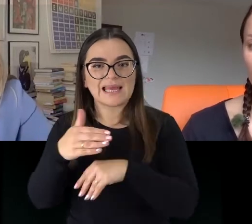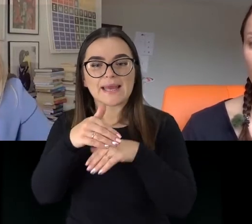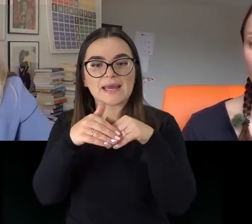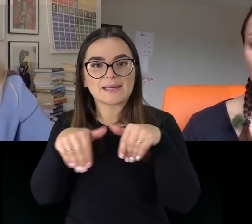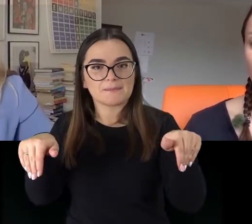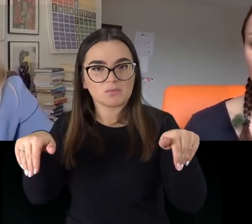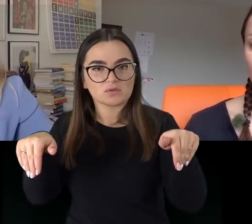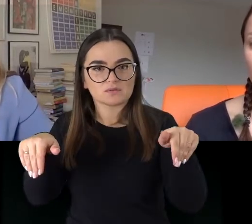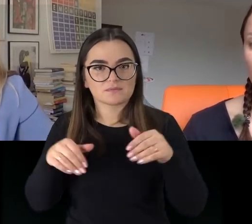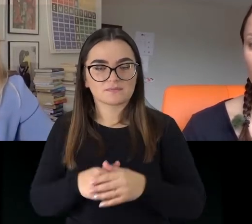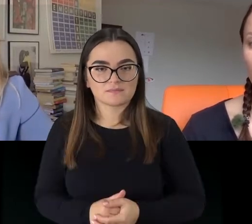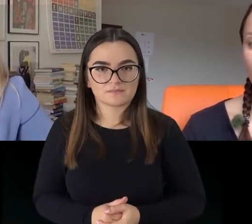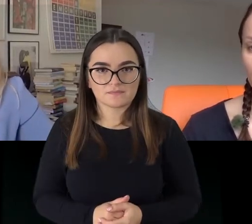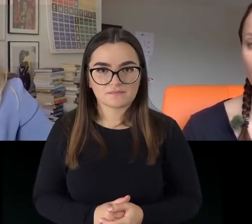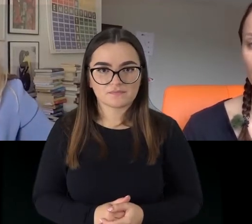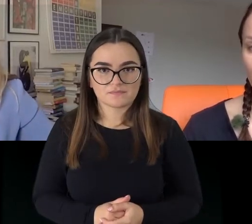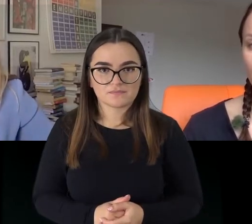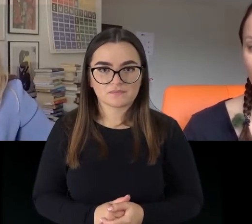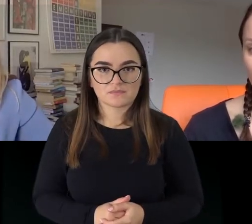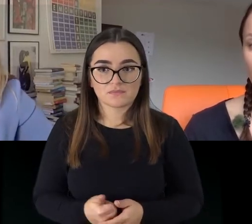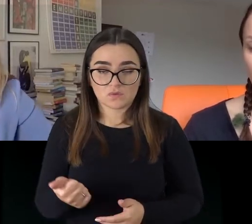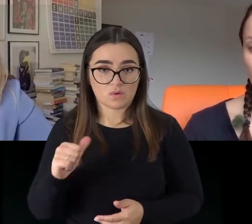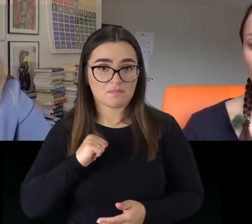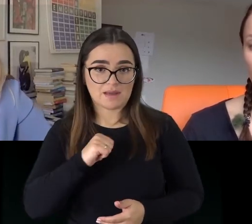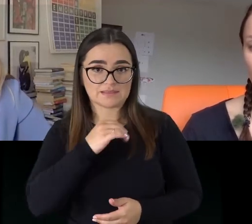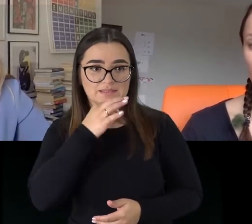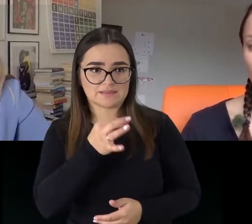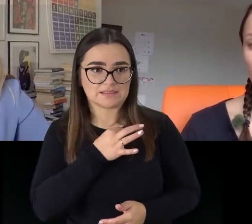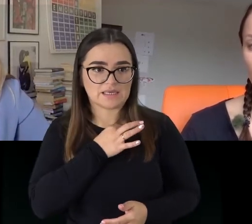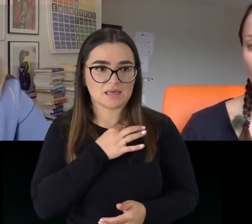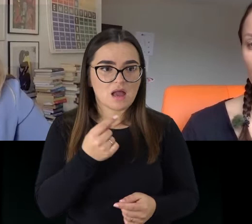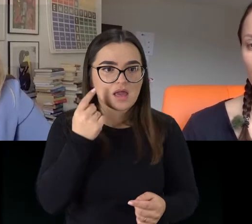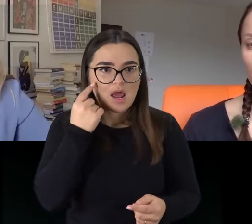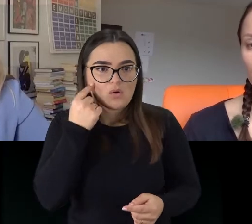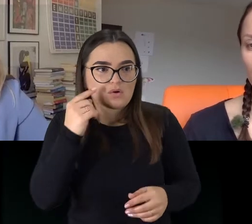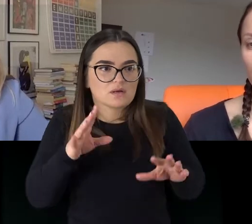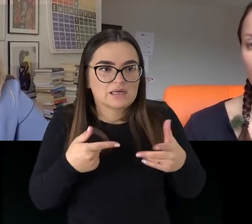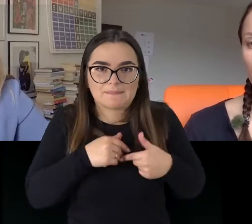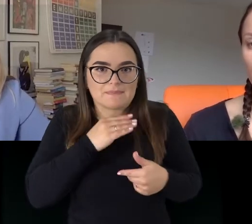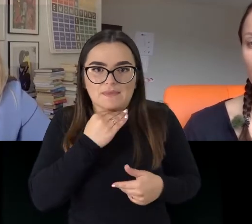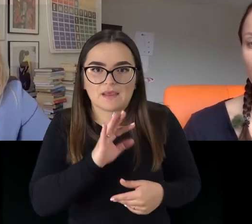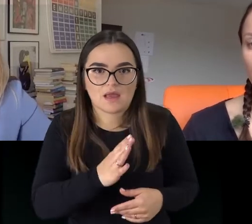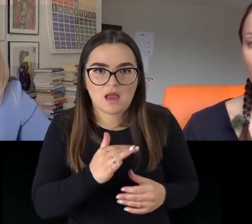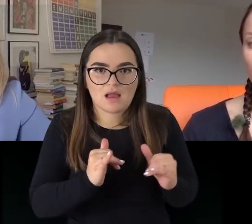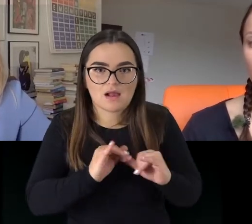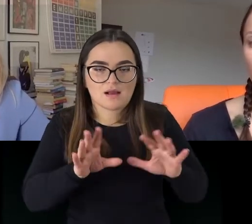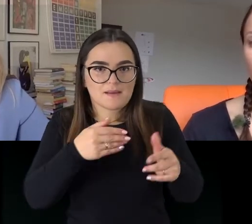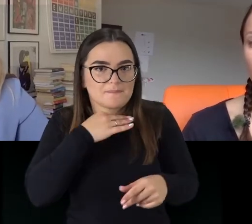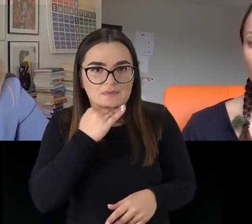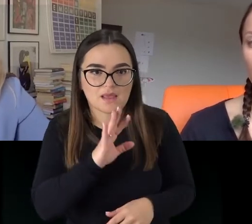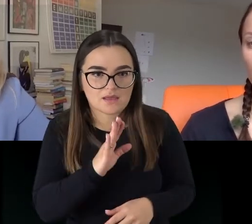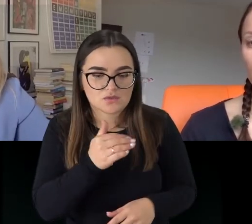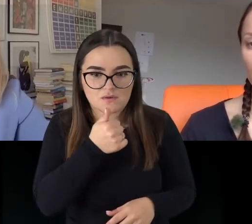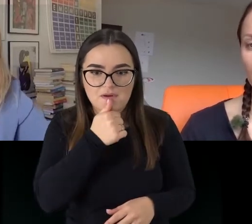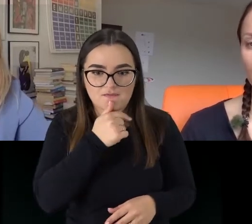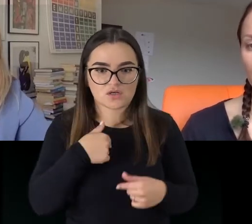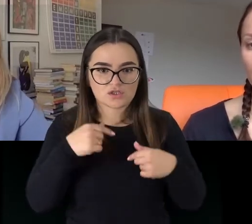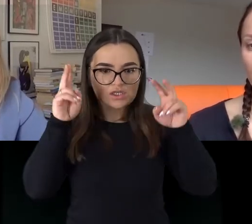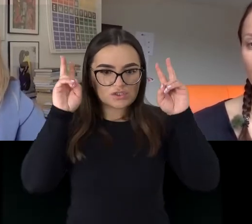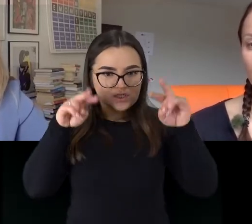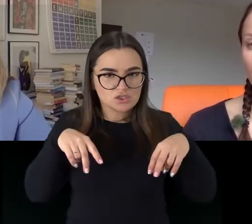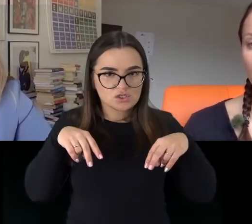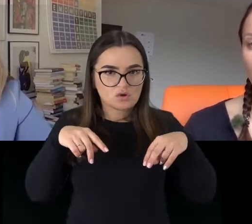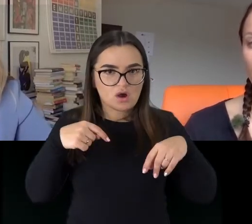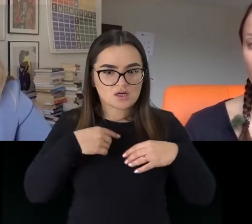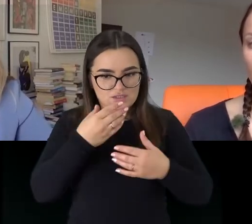sakot, nelabai čia aišku, kaip reaguoti, tai iš kitos pusės aš nebežinau, ar aš esu toj autonomijoj, ar